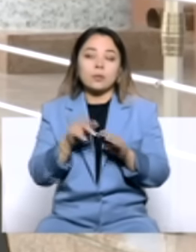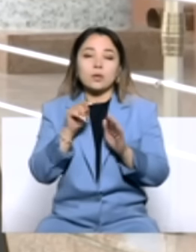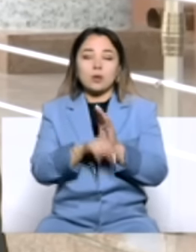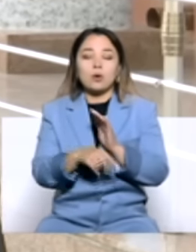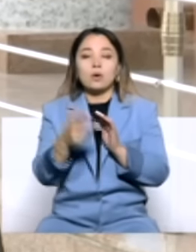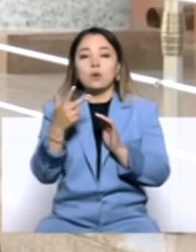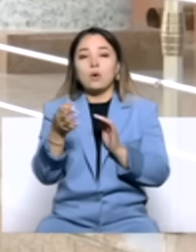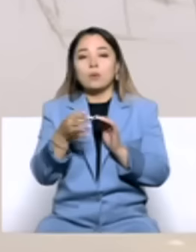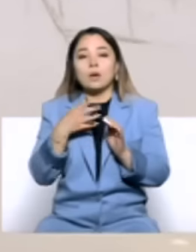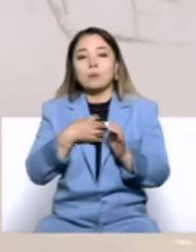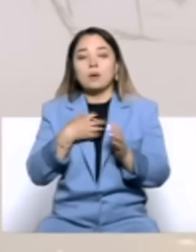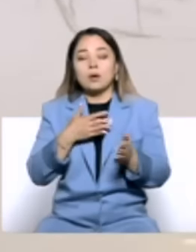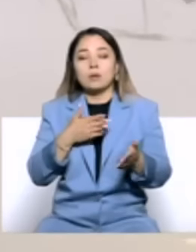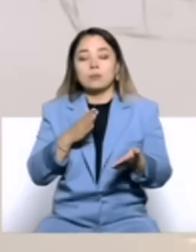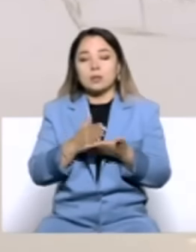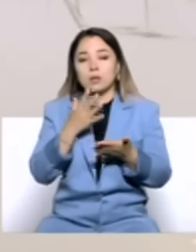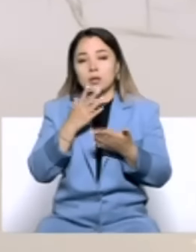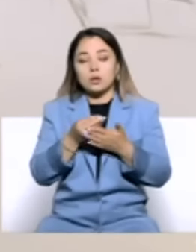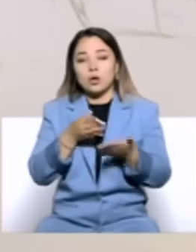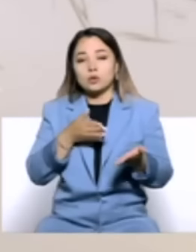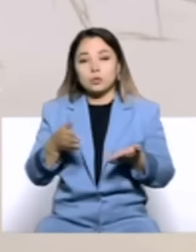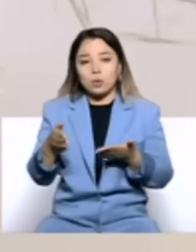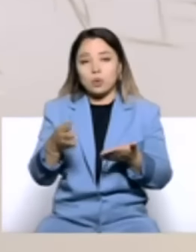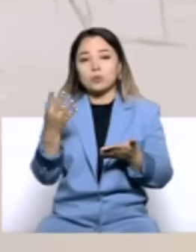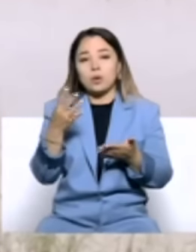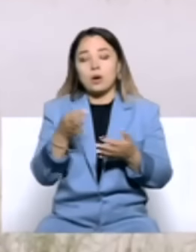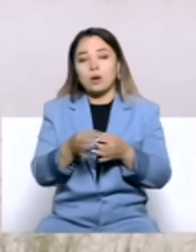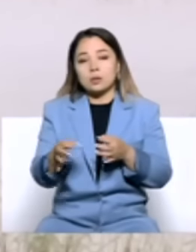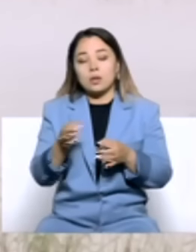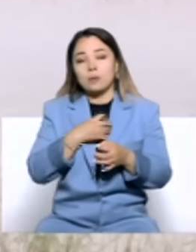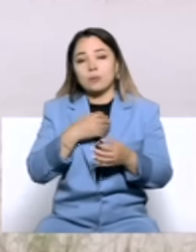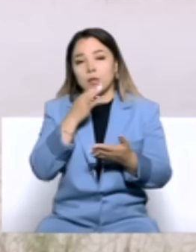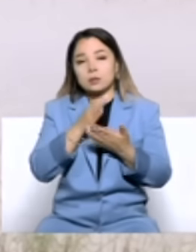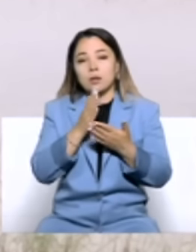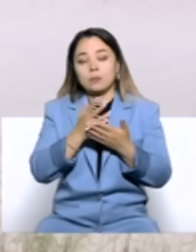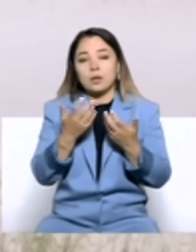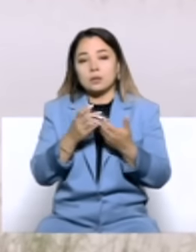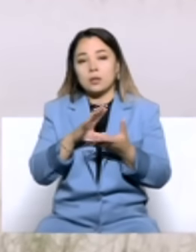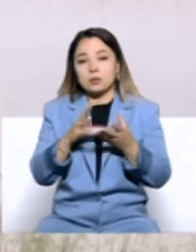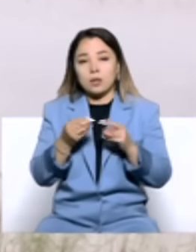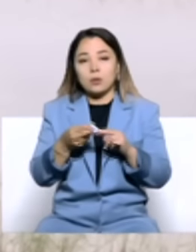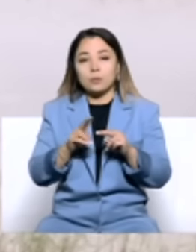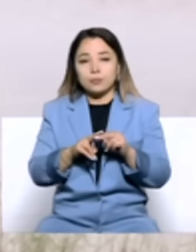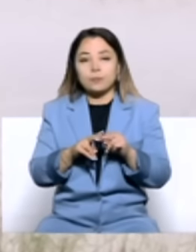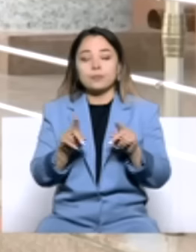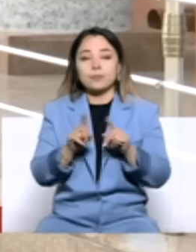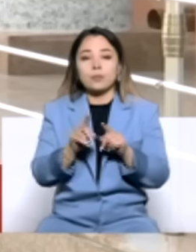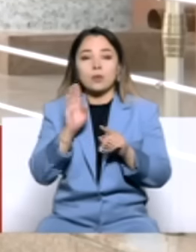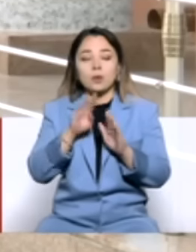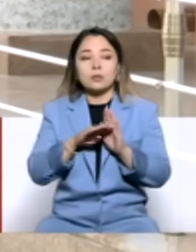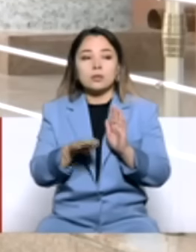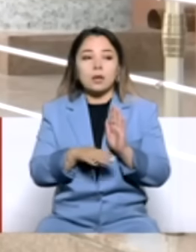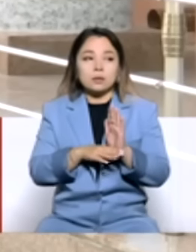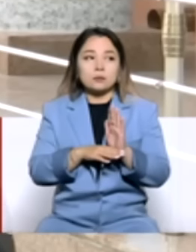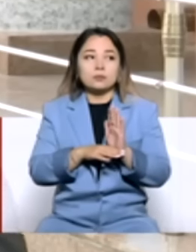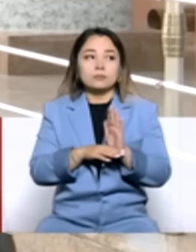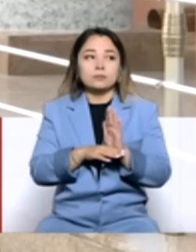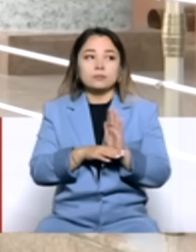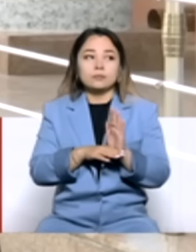3 облыстық маңызы бар. Жол 4-ші жол аудандық маңызы бар есептеледі. Олар қазір әлі судың астында болып.